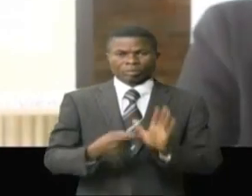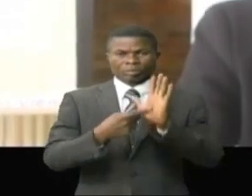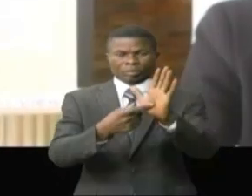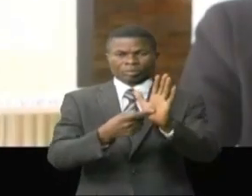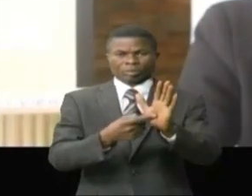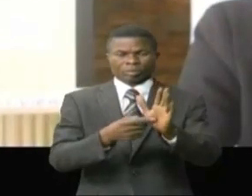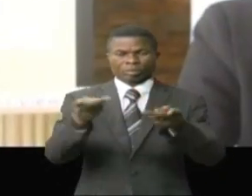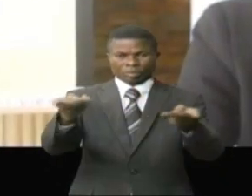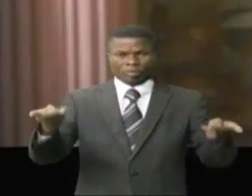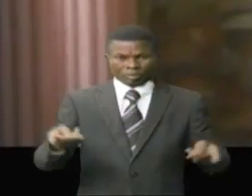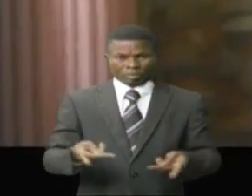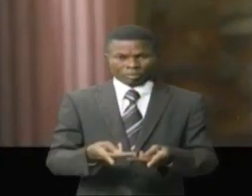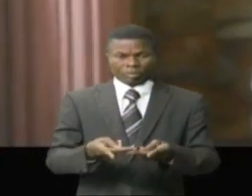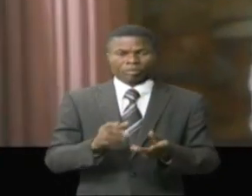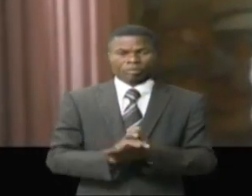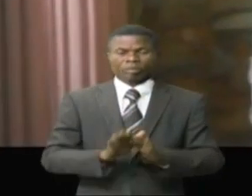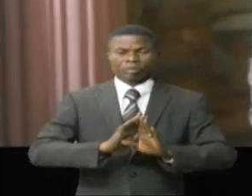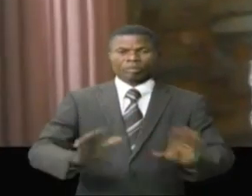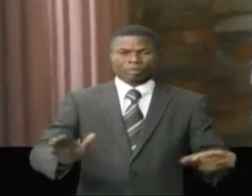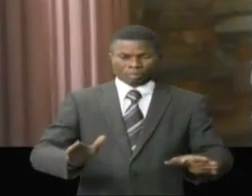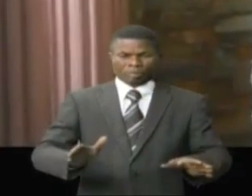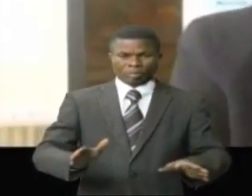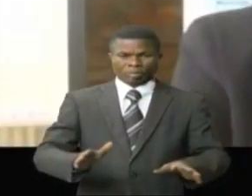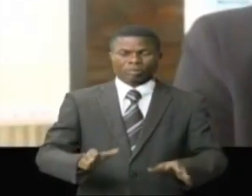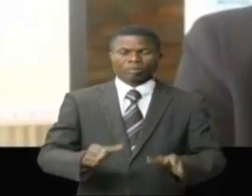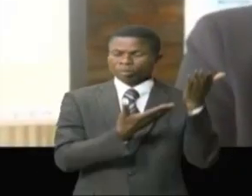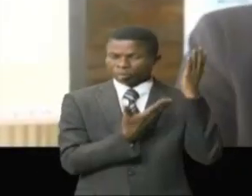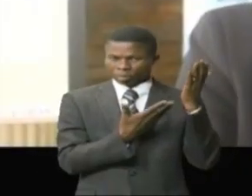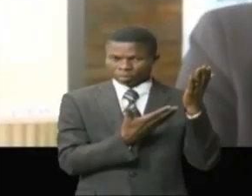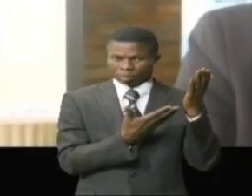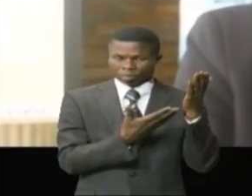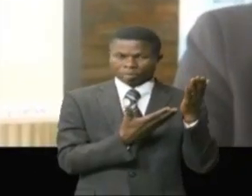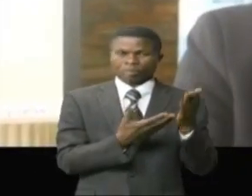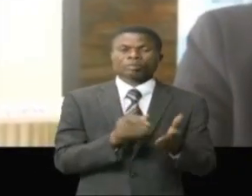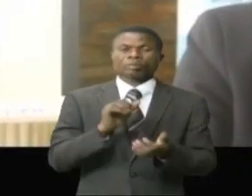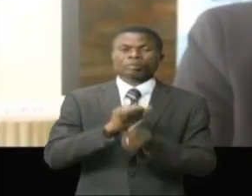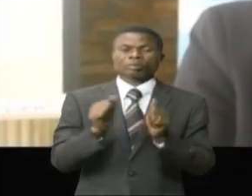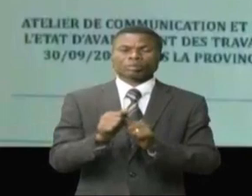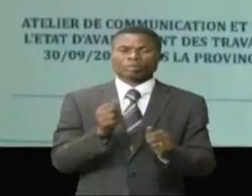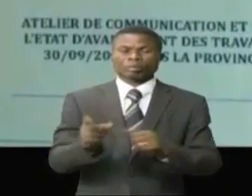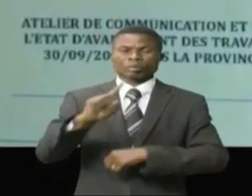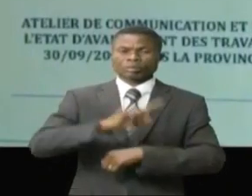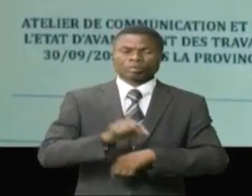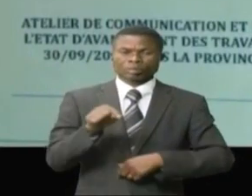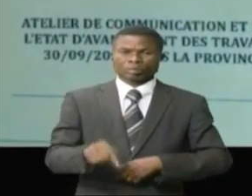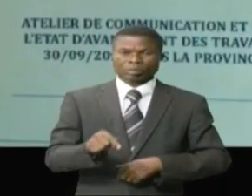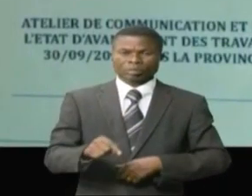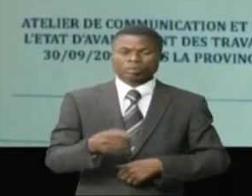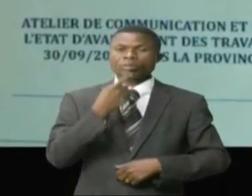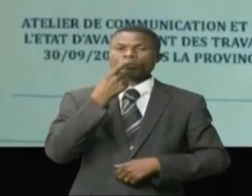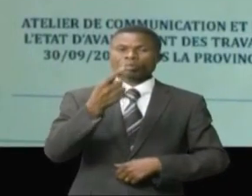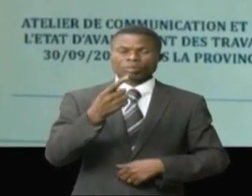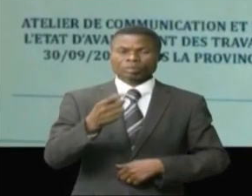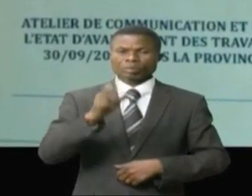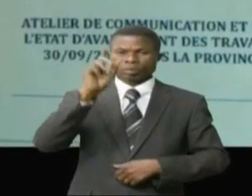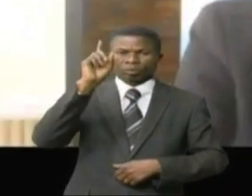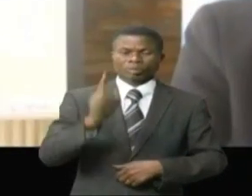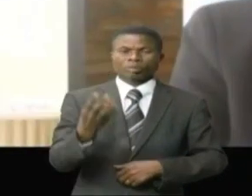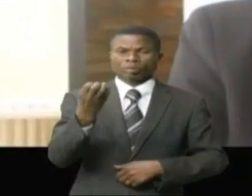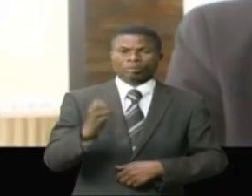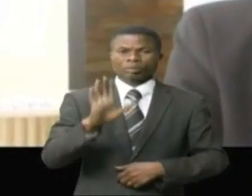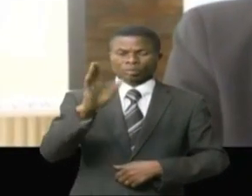cet espace prouve à suffisance l'intérêt que vous portez à ce grand projet ambitieux du chef d'État, j'ai cité plus de 140